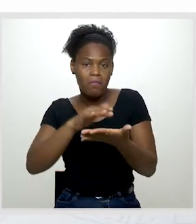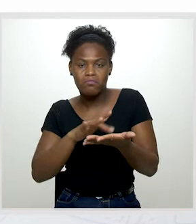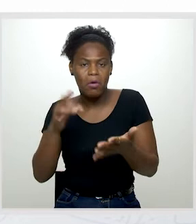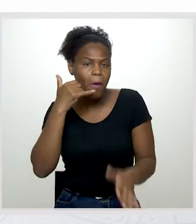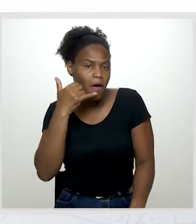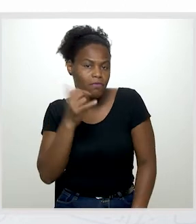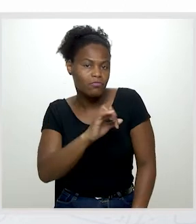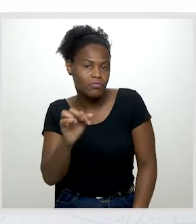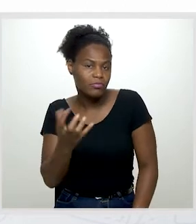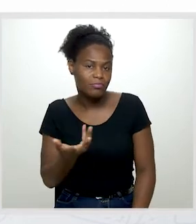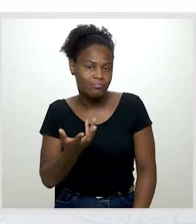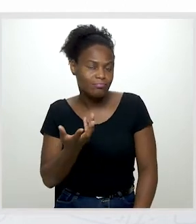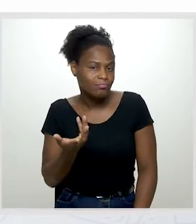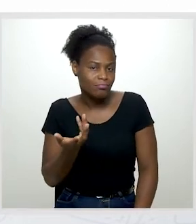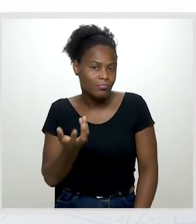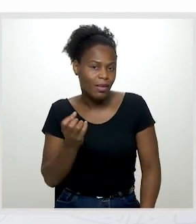leur envoie des...